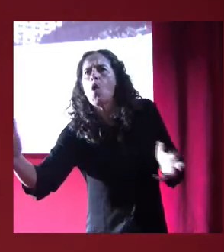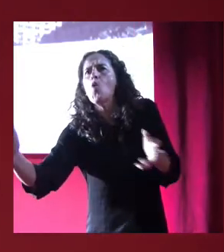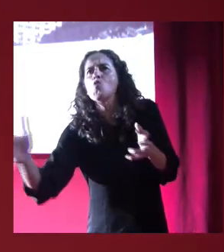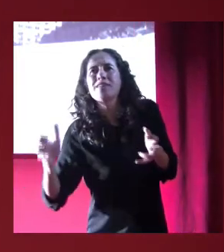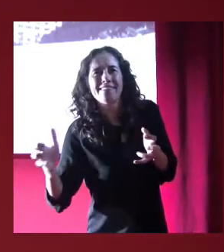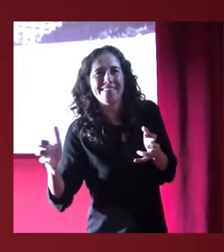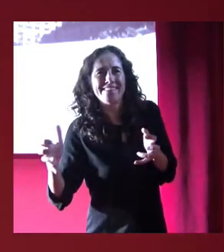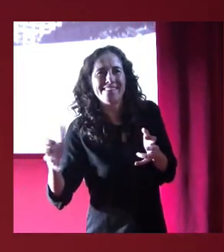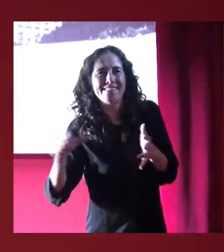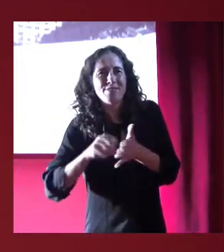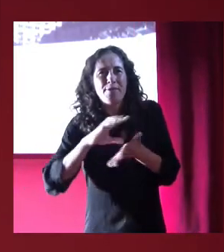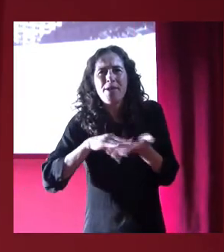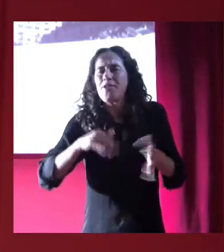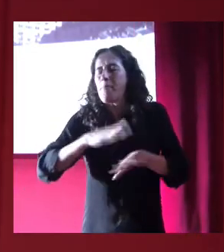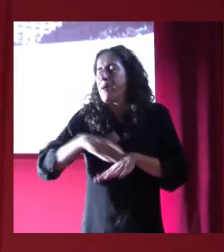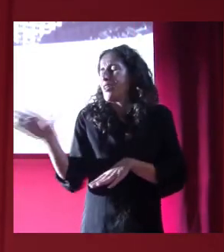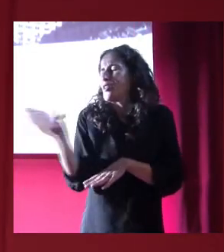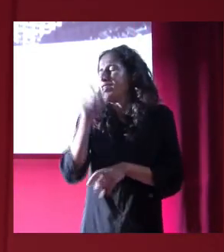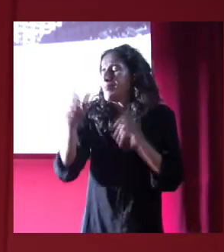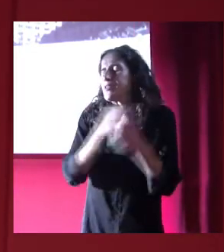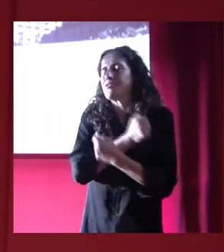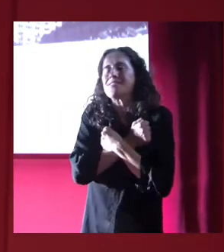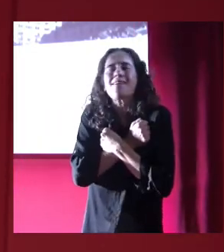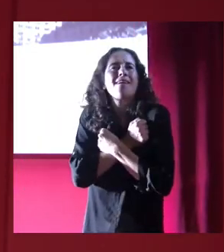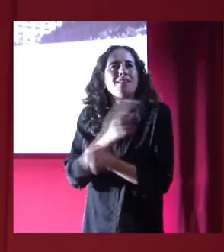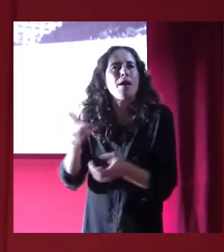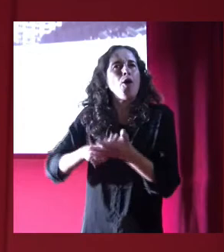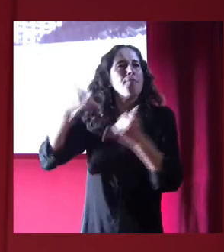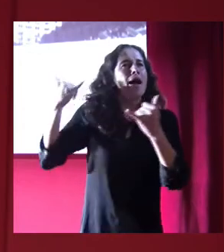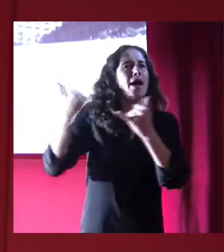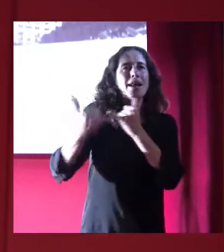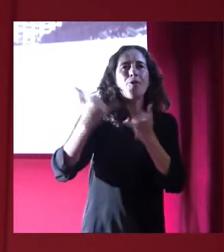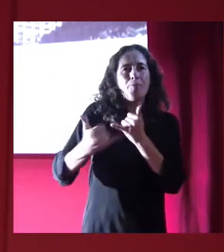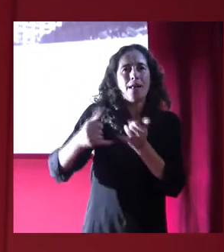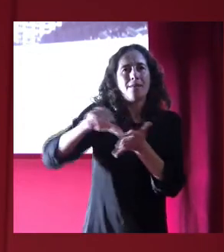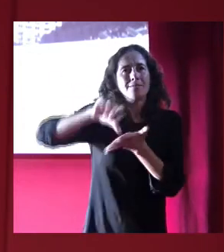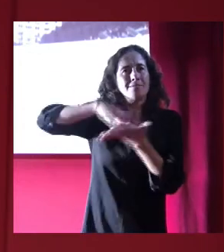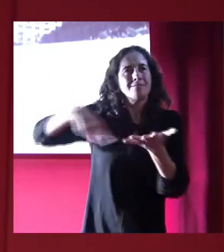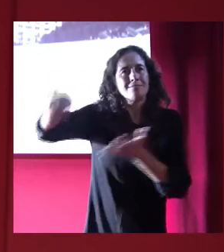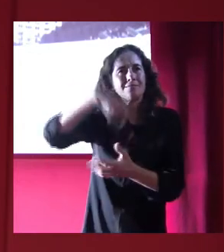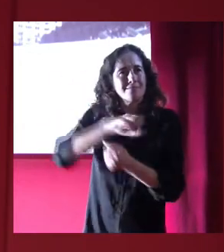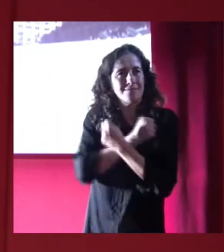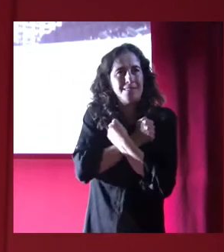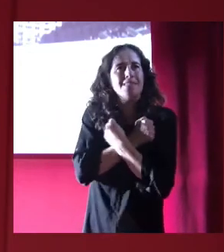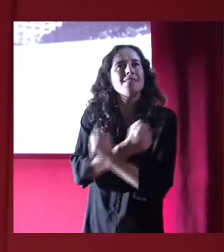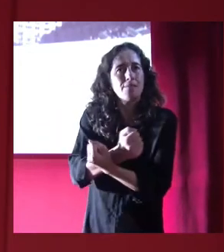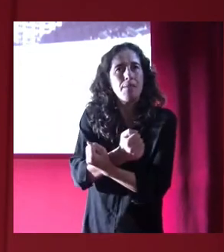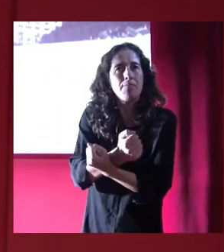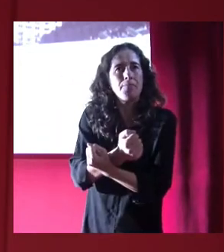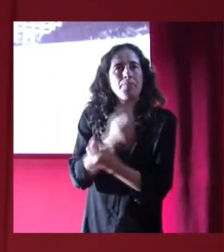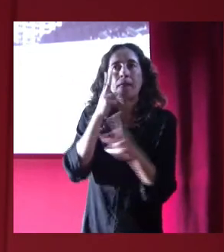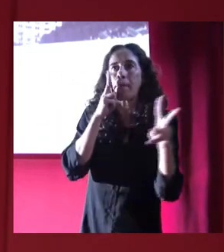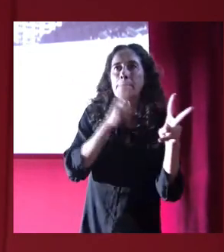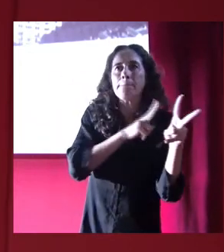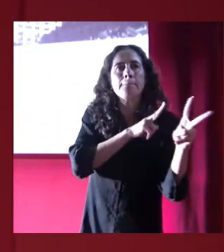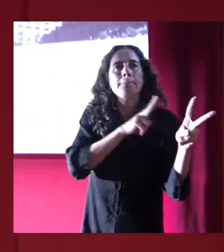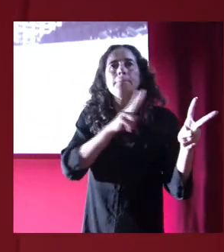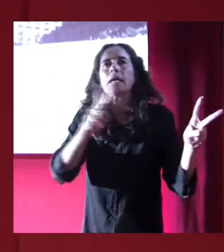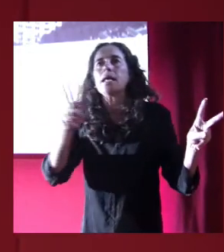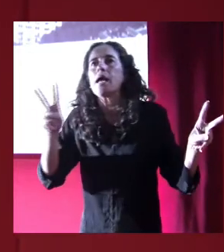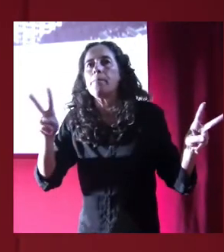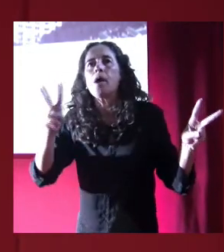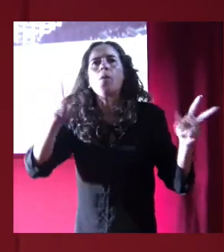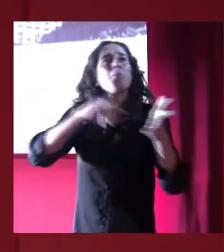Barcelona per tots els que l'estimem, a recuperar la Barcelona que estimem. Mirem per sobre de